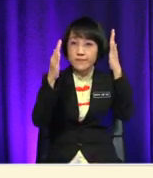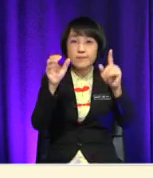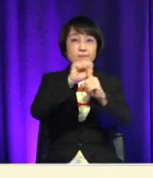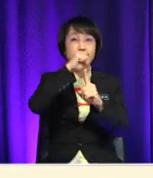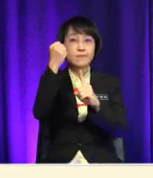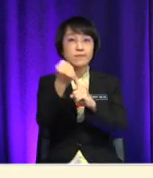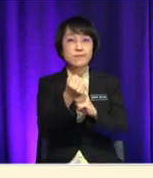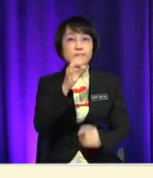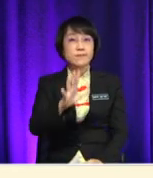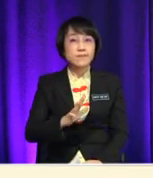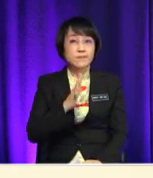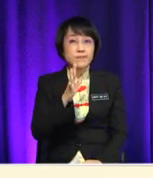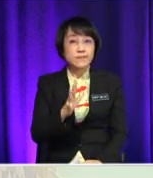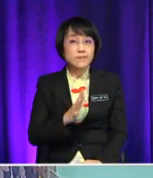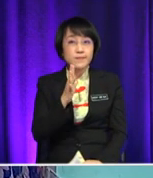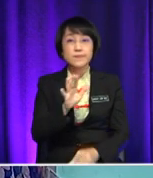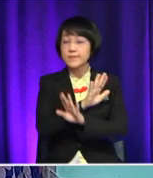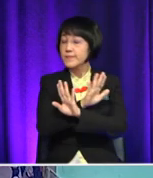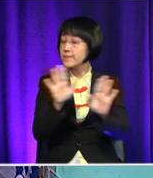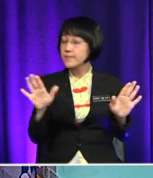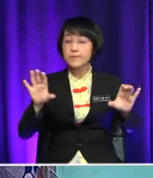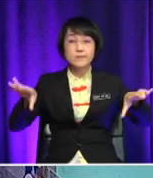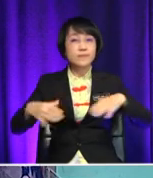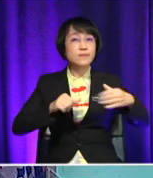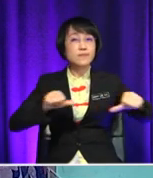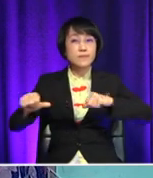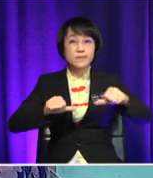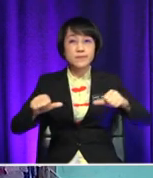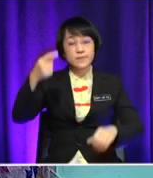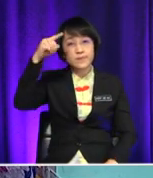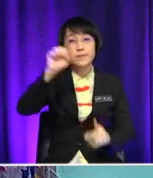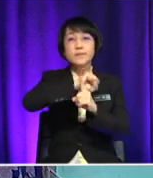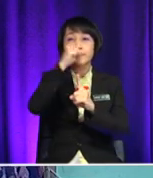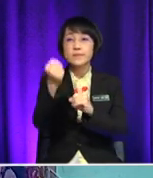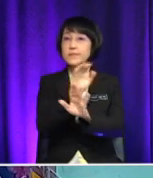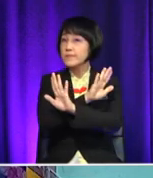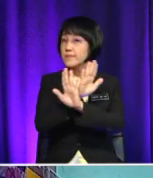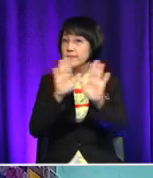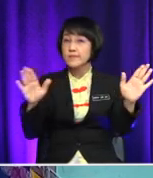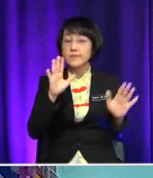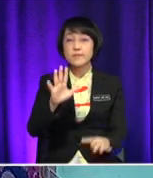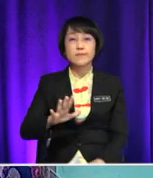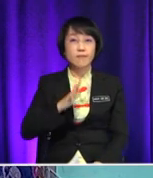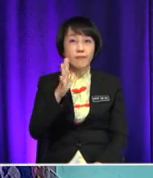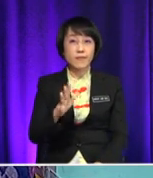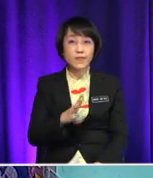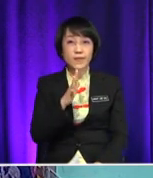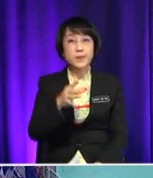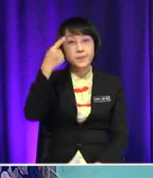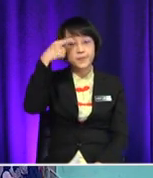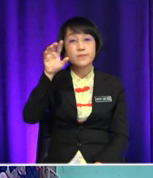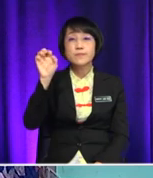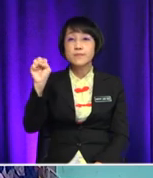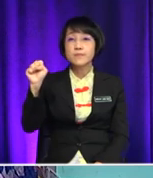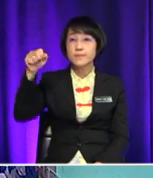maknanya kita tak buat activity untuk situasi tidak formal Oke untuk standar pembelajarannya pula